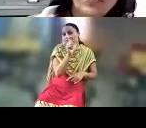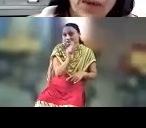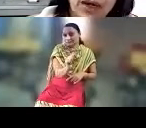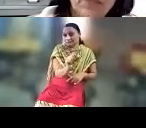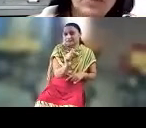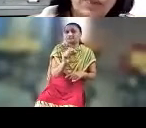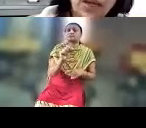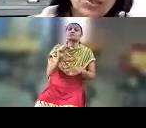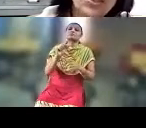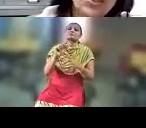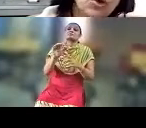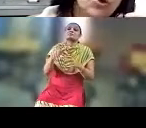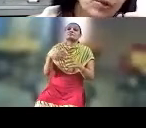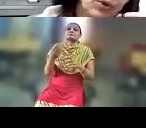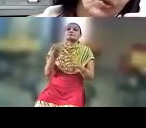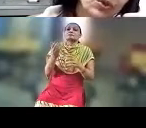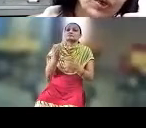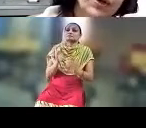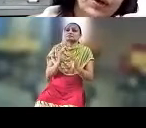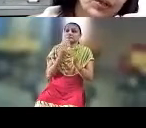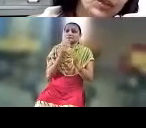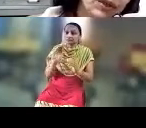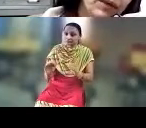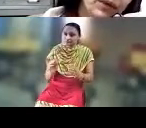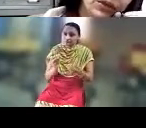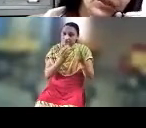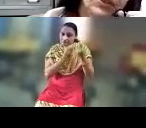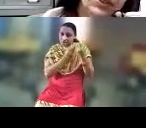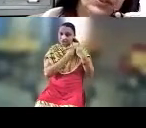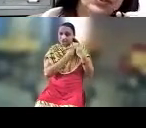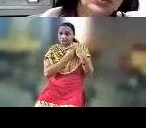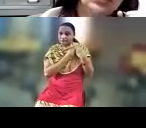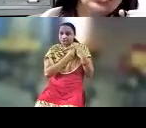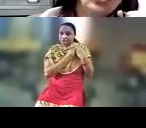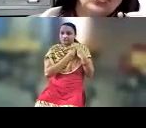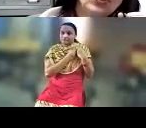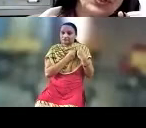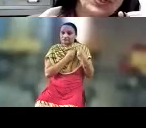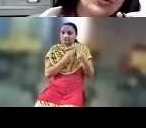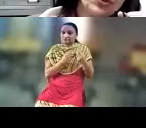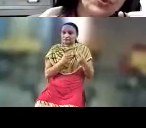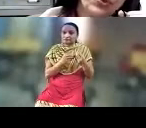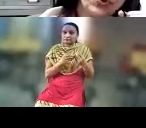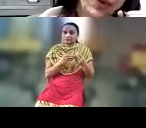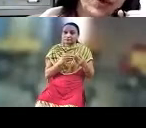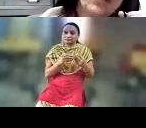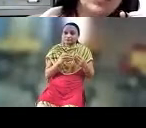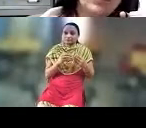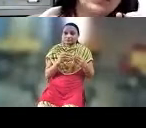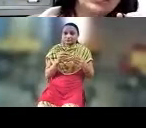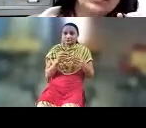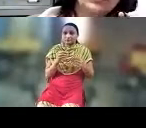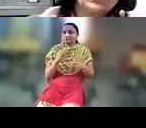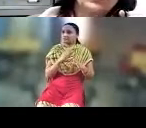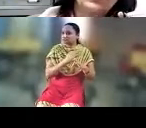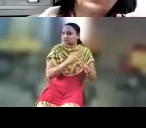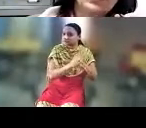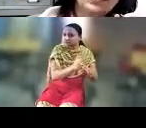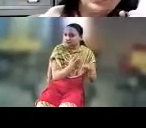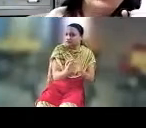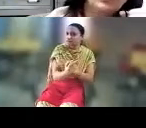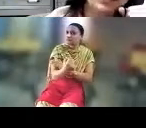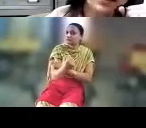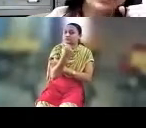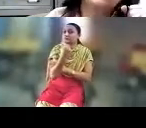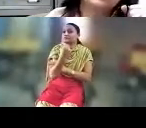Building protective capacities contributes to a reduction in risk. So ये जो protective capacities हैं,